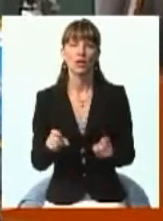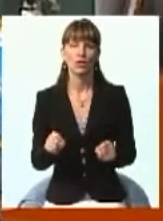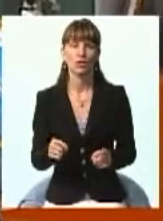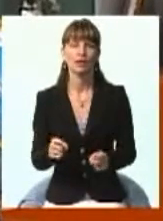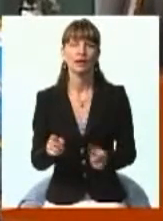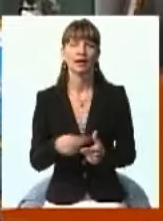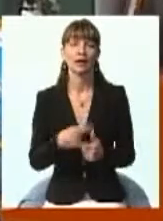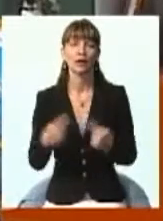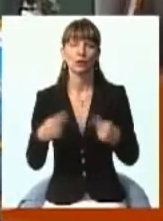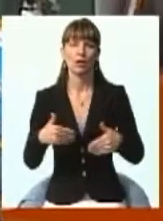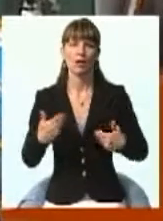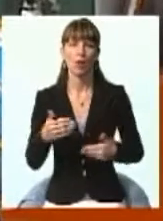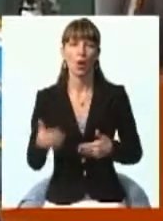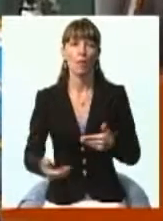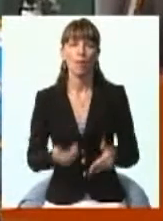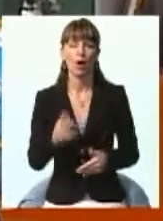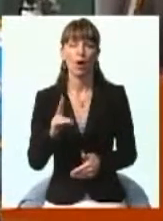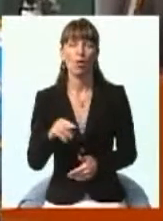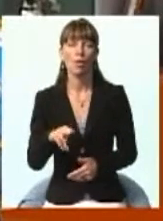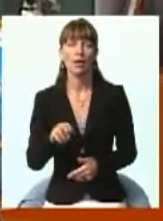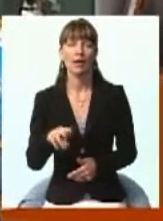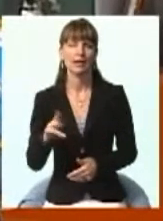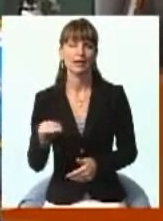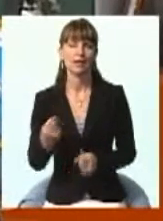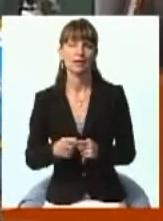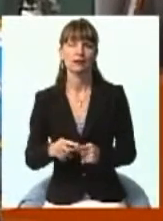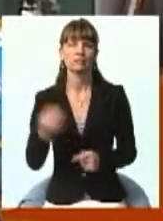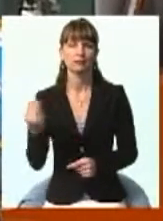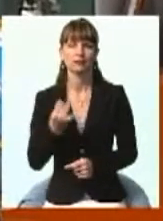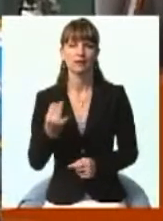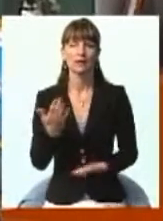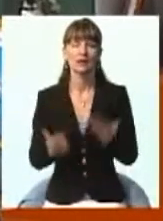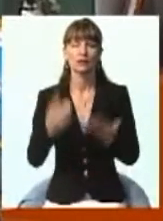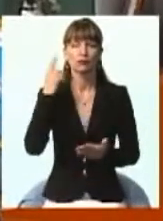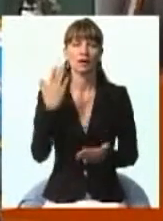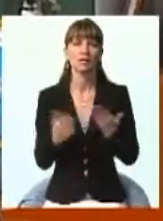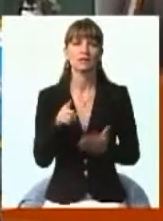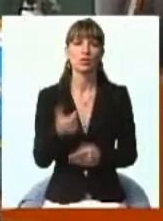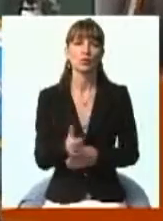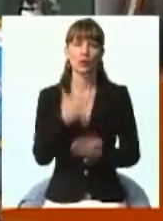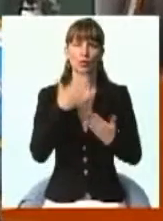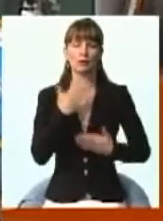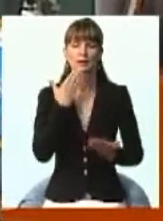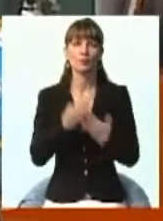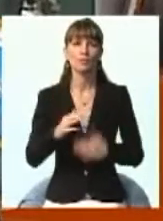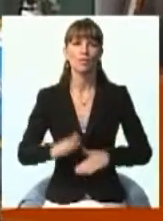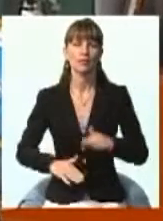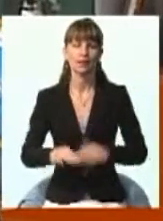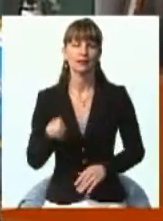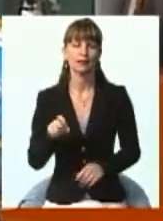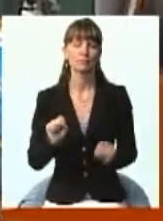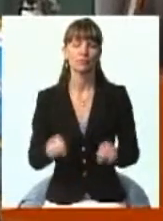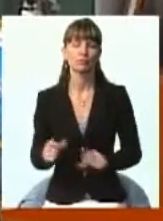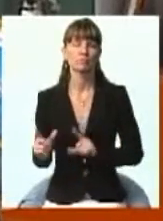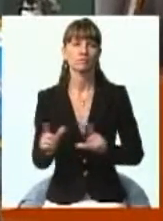там інші корисні копалини. І це дуже цікаво, мені здається, якщо ти дуже любиш свою професію і ти